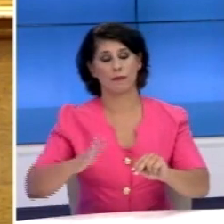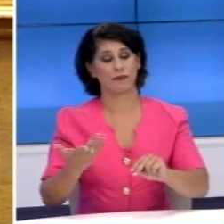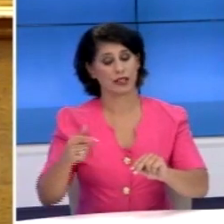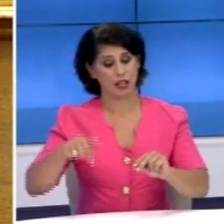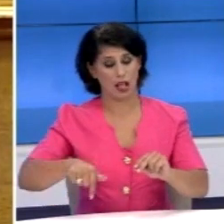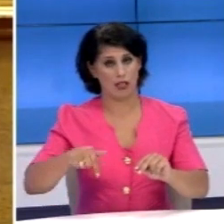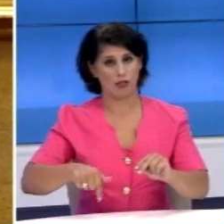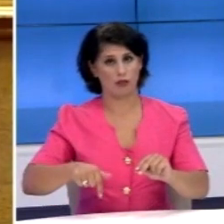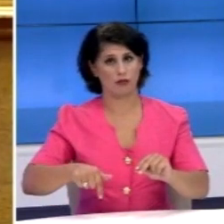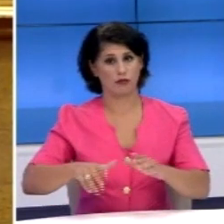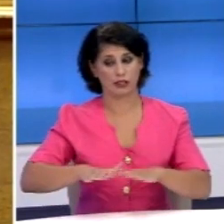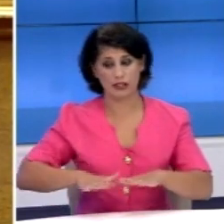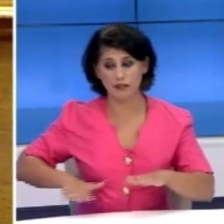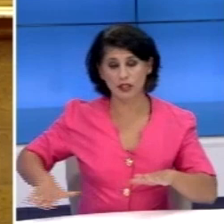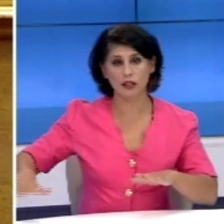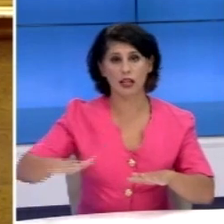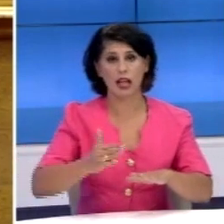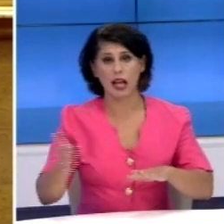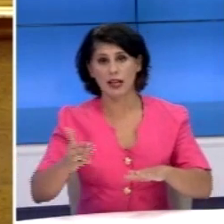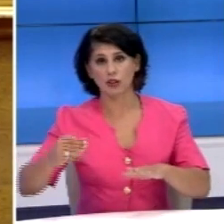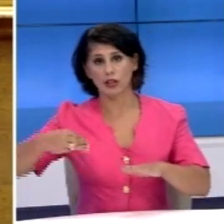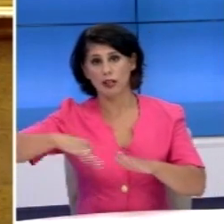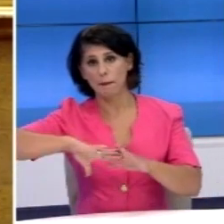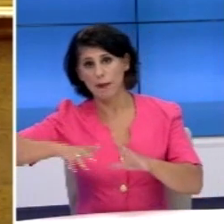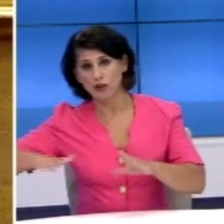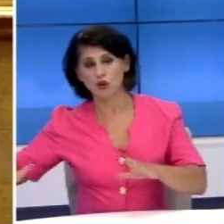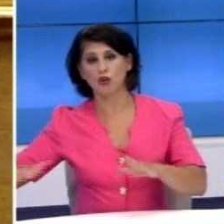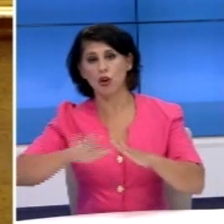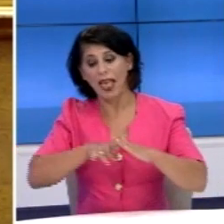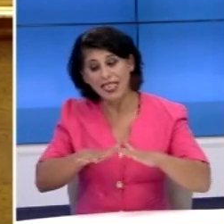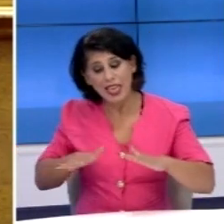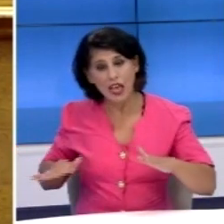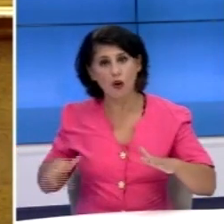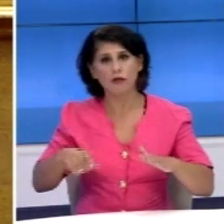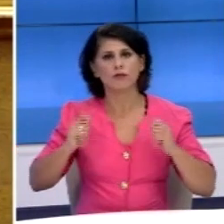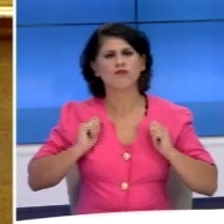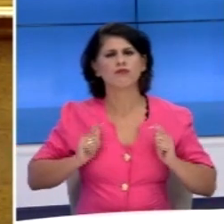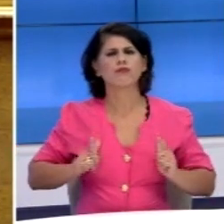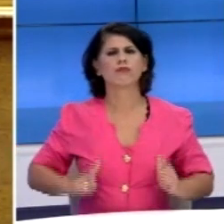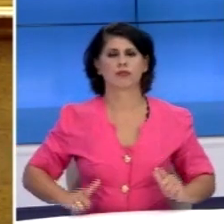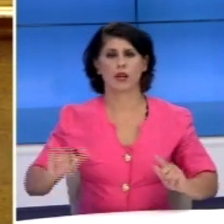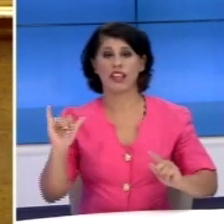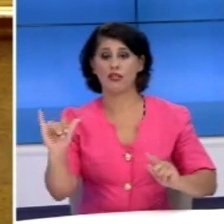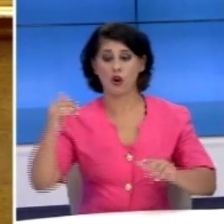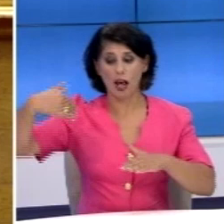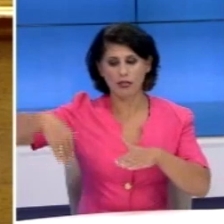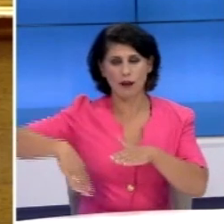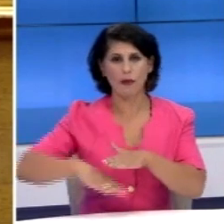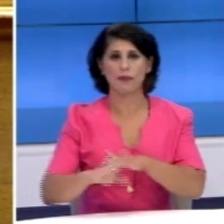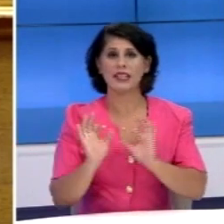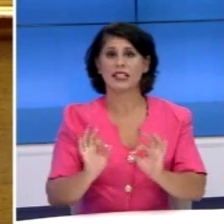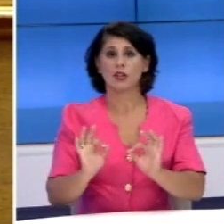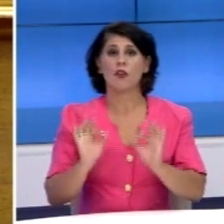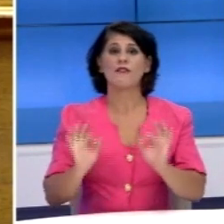εδώ, στην ευρύτερη περιοχή της Ανατολικής Μεσογείου, του Αιγαίου, μια περιοχή πλούσια σε κοιτάσματα υδρογων ανθράκων, κυρίως